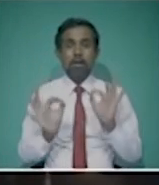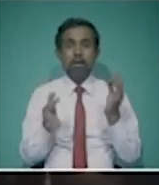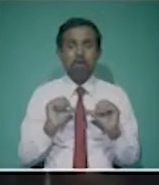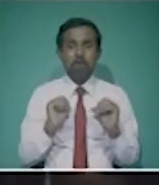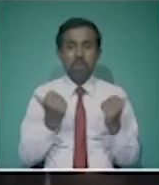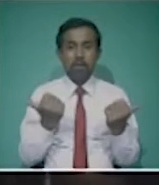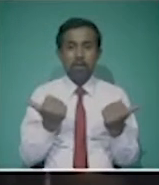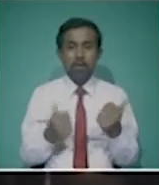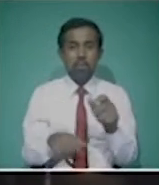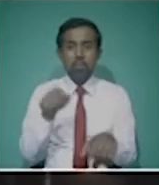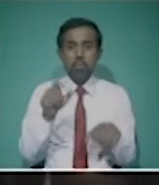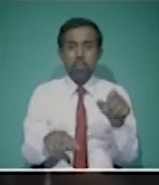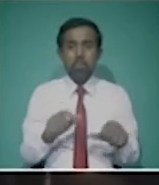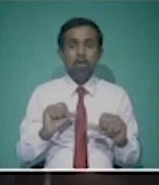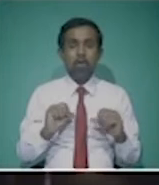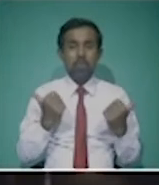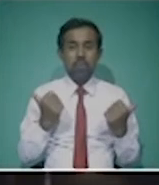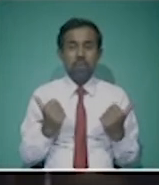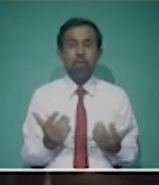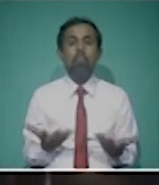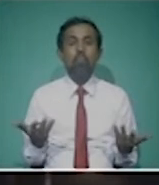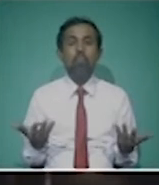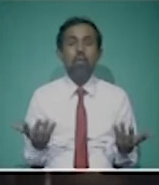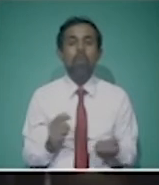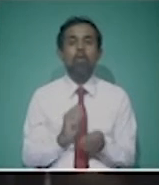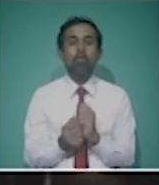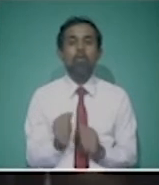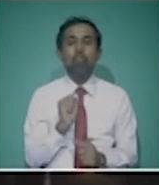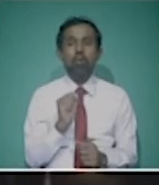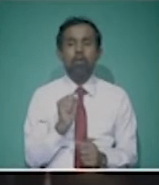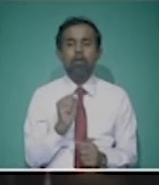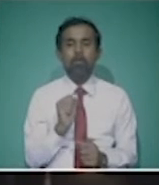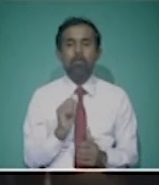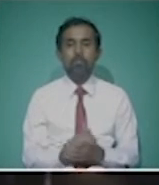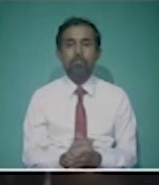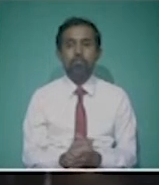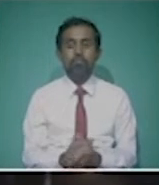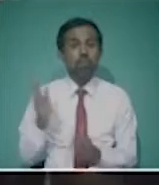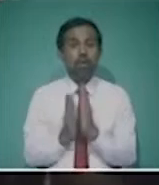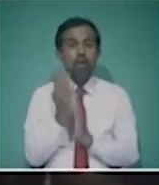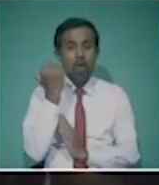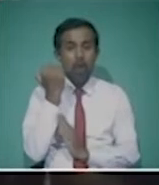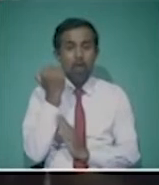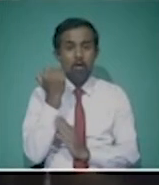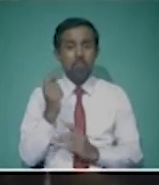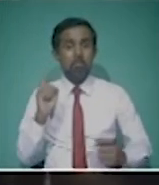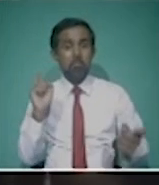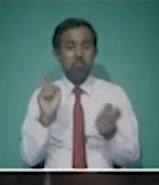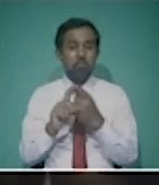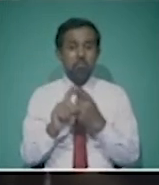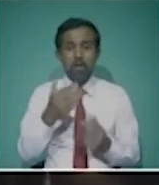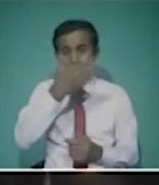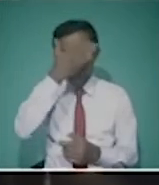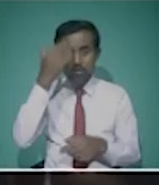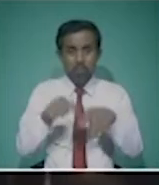அது என்ன மாற்றம்? வடக்கு கிழக்கிலே நீண்ட நெடும் போராட்டம், 80 ஆண்டுகளுக்கு மேலாக தங்களுடைய உரிமைகளுக்காக போராடிய அந்த தமிழர்களுடைய அரசியல் தீர்வுக்கு